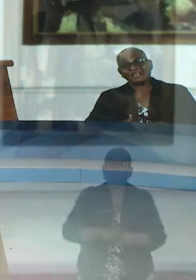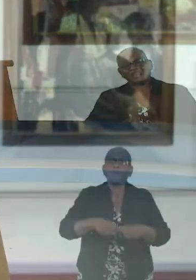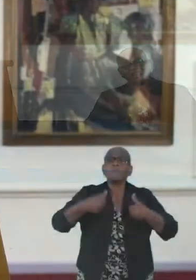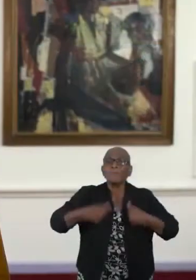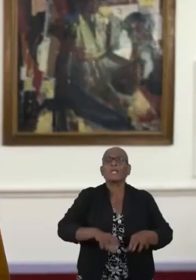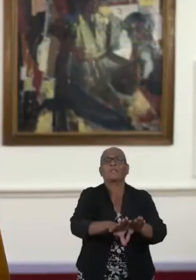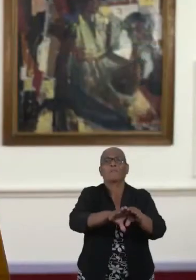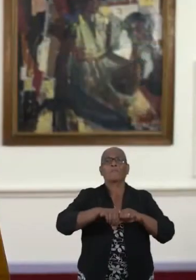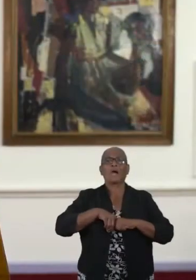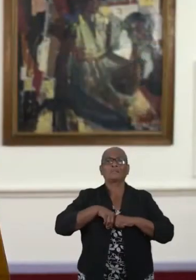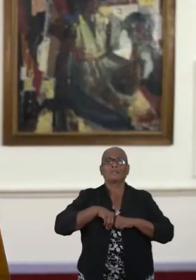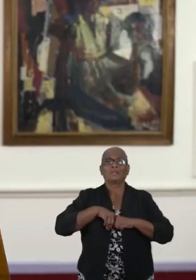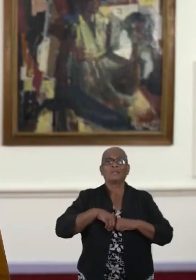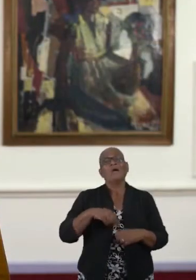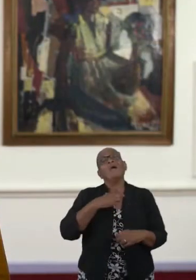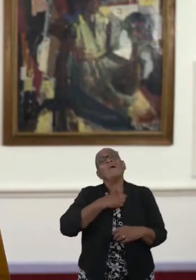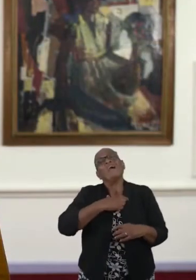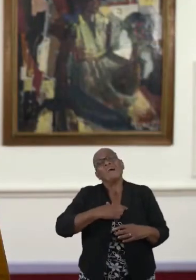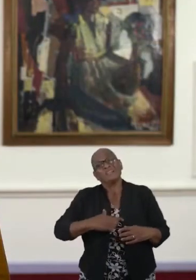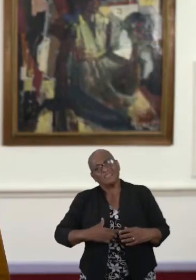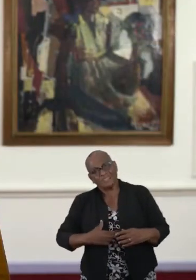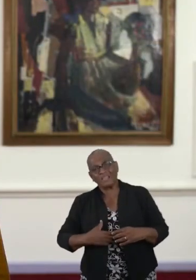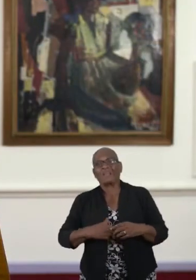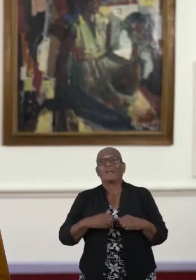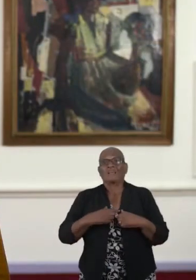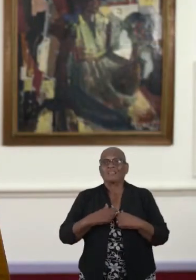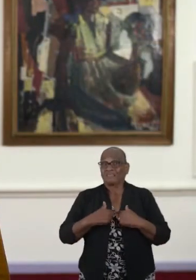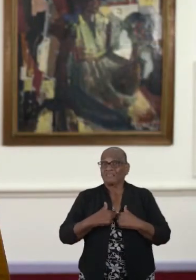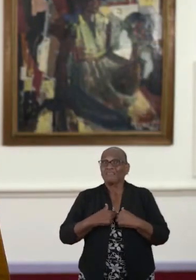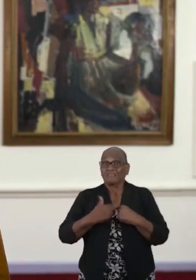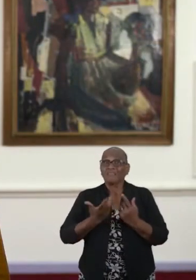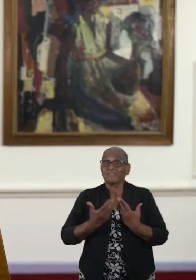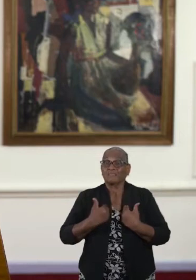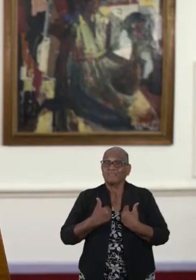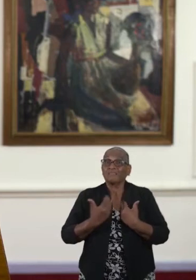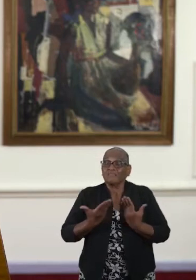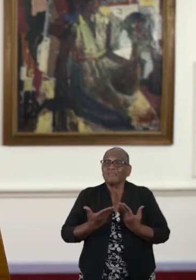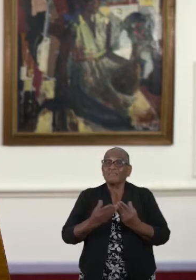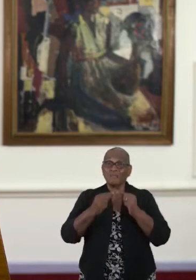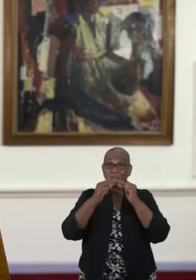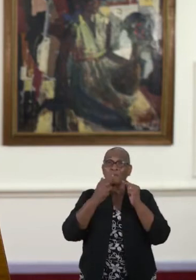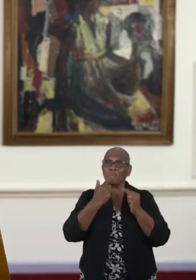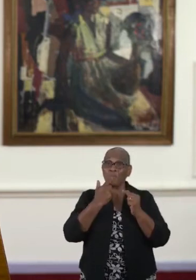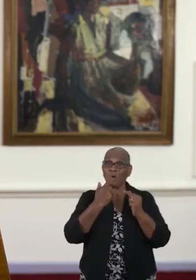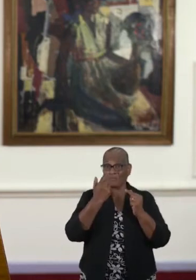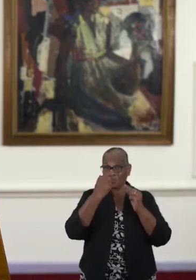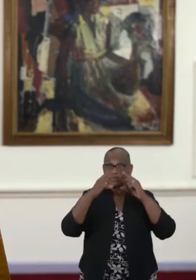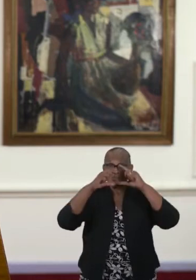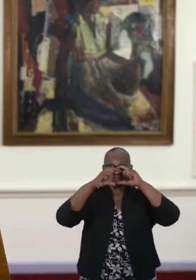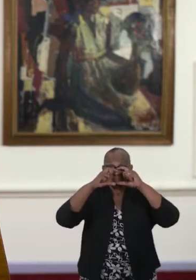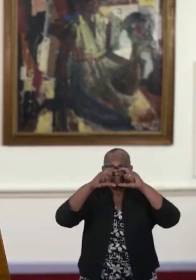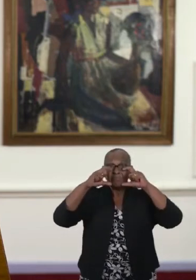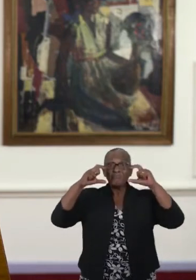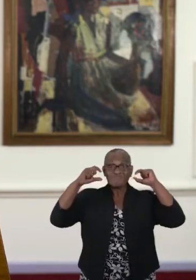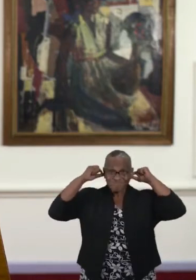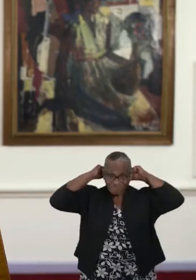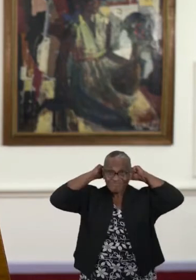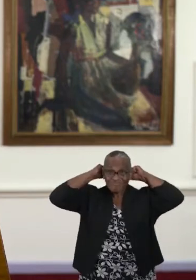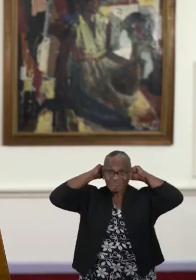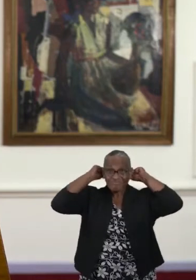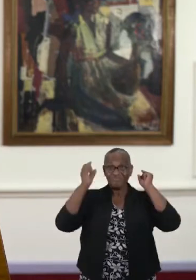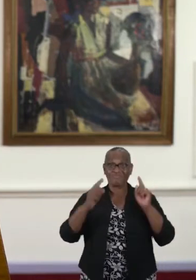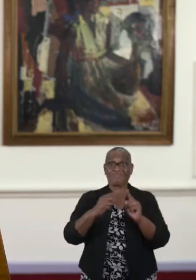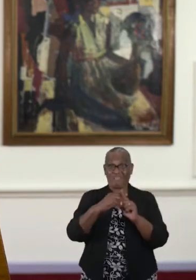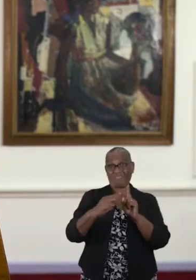de gewijzigde COVID-19 maatregelen. Het staatshoofd gaf verder aan dat de protocollen voor de verschillende sectoren